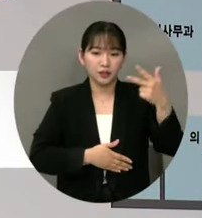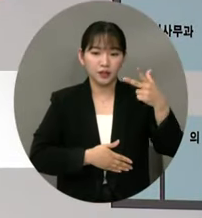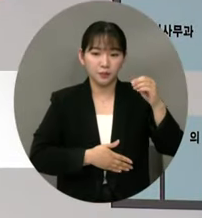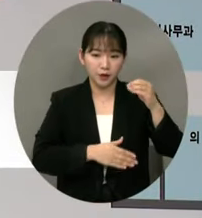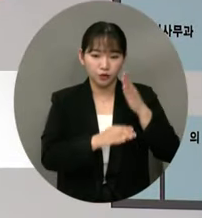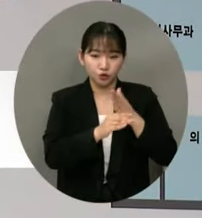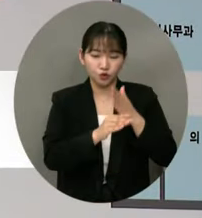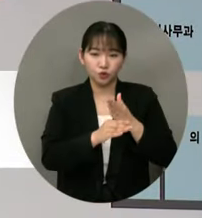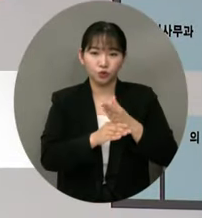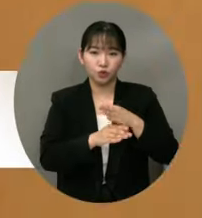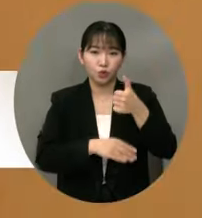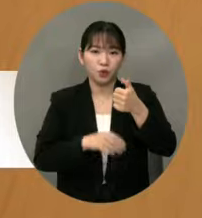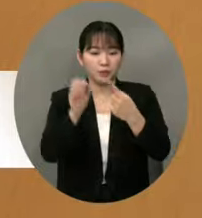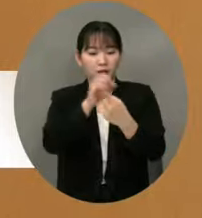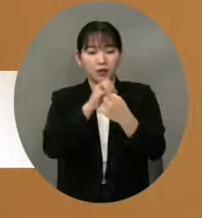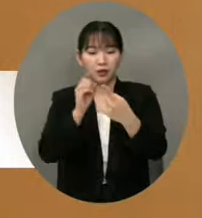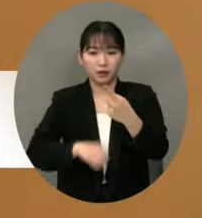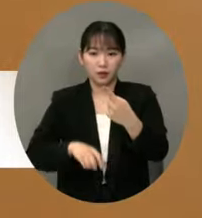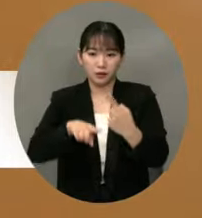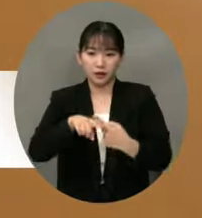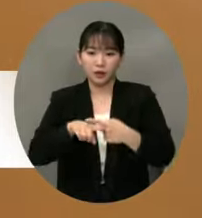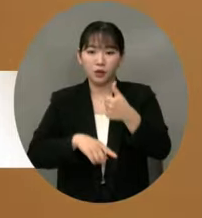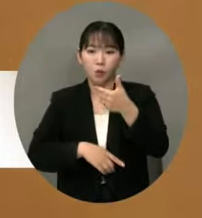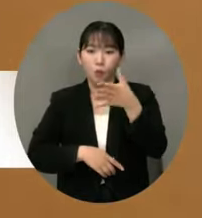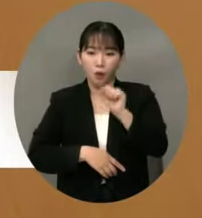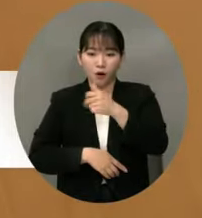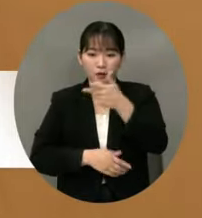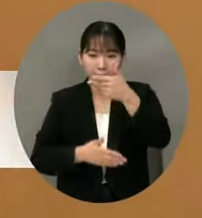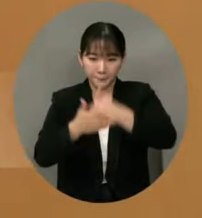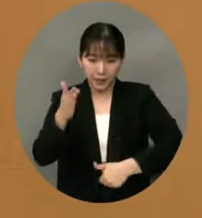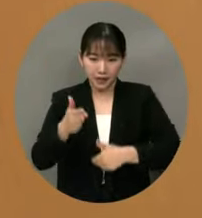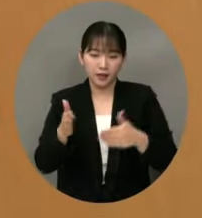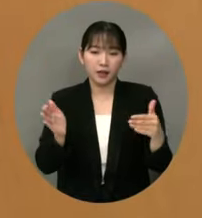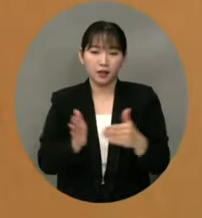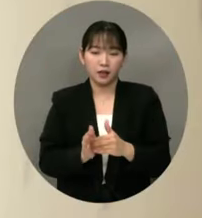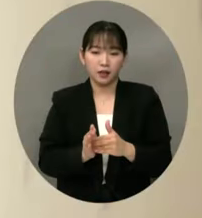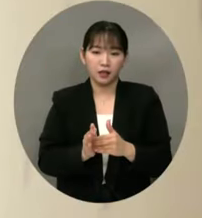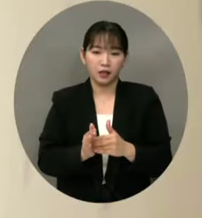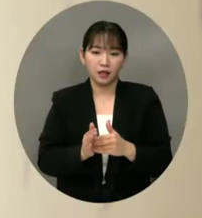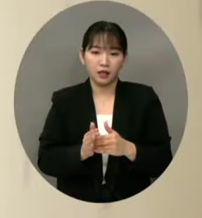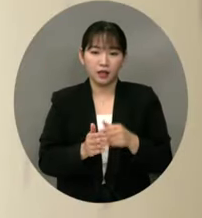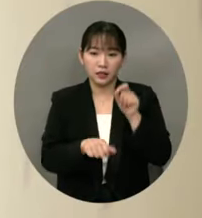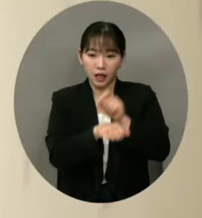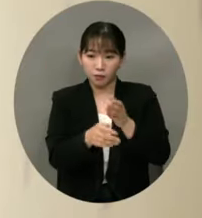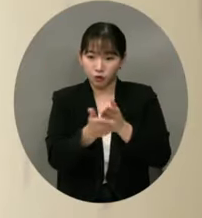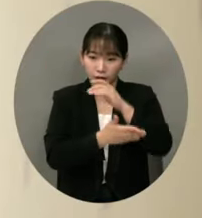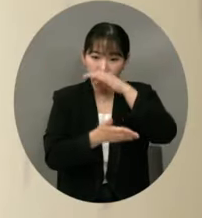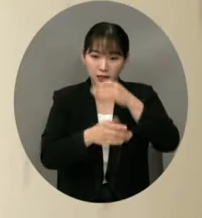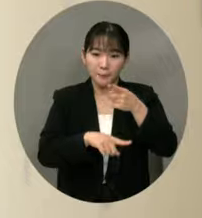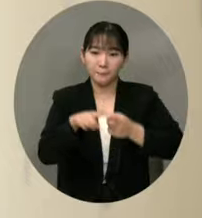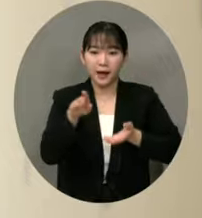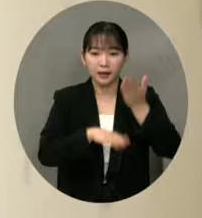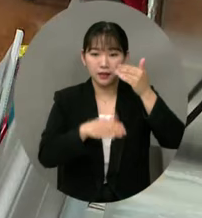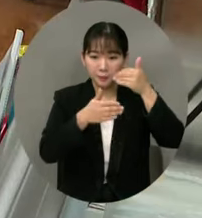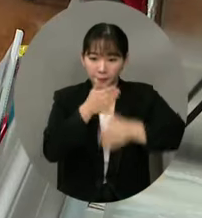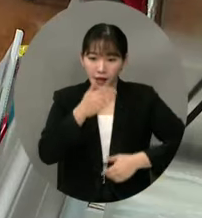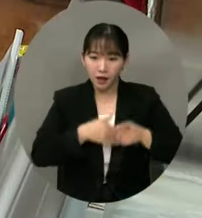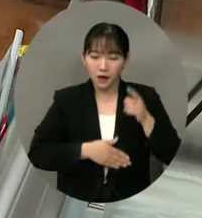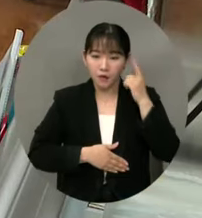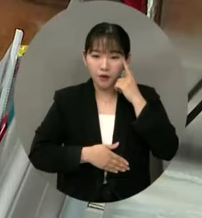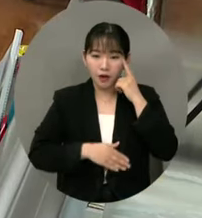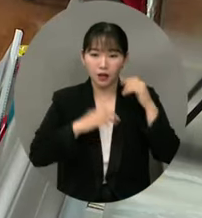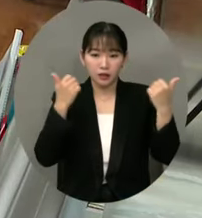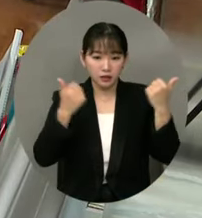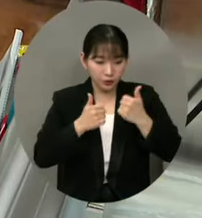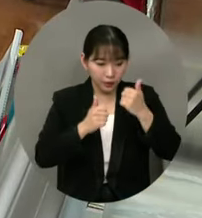7천만 원 가운데 51%인 5억 원을 대폭 삭감했습니다. 사무과 예산이 절반 넘게 삭감된 것은 의회